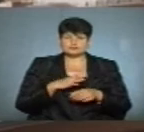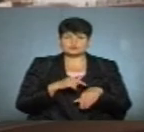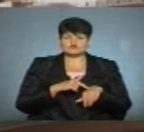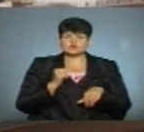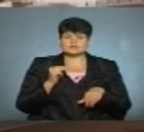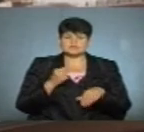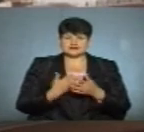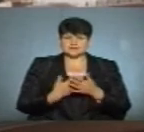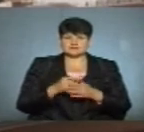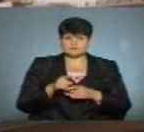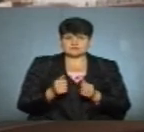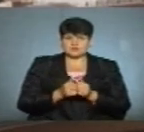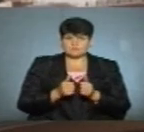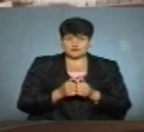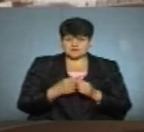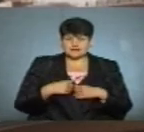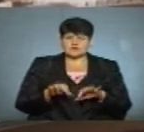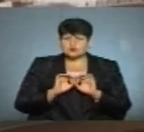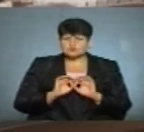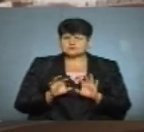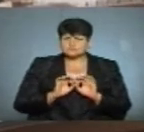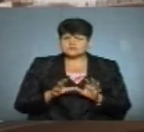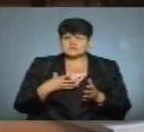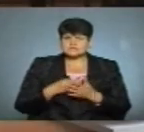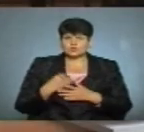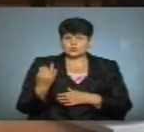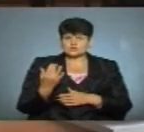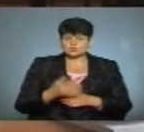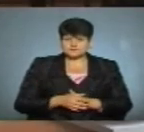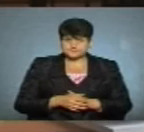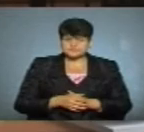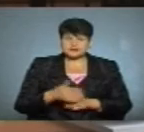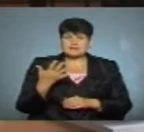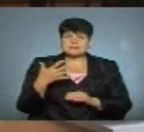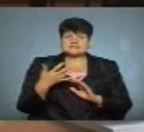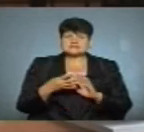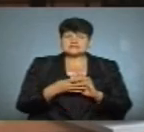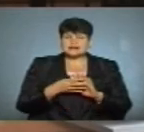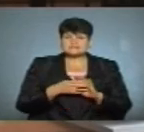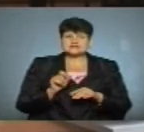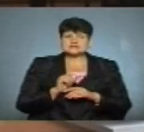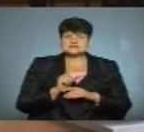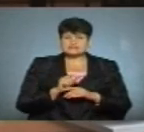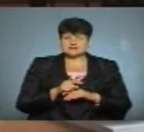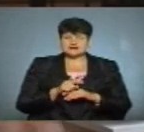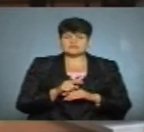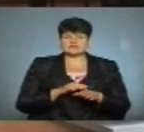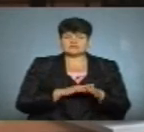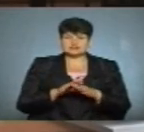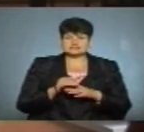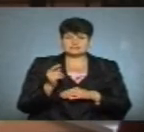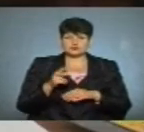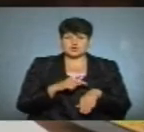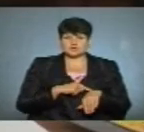ніби вона справді поряд зі мною, і я їй розповідаю свою історію. 59 завдань іспиту Софія Здор виконала за